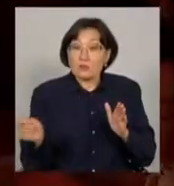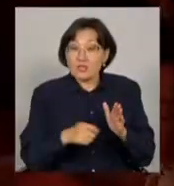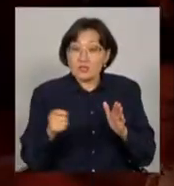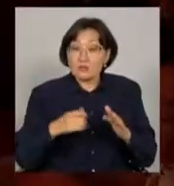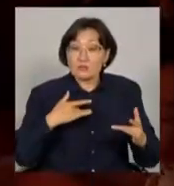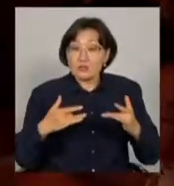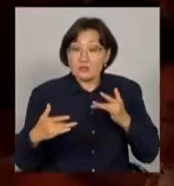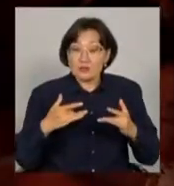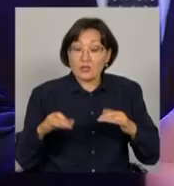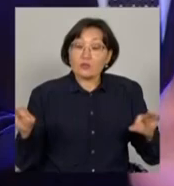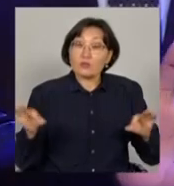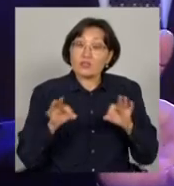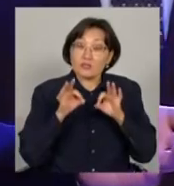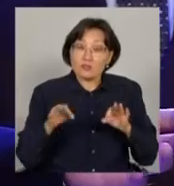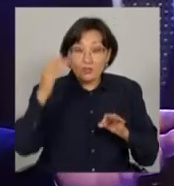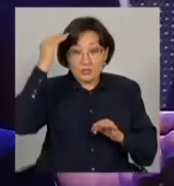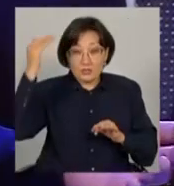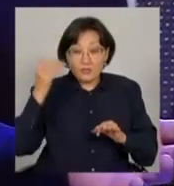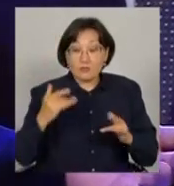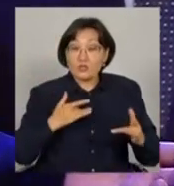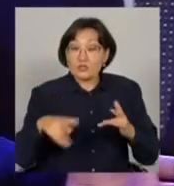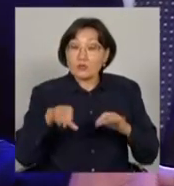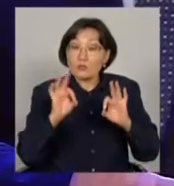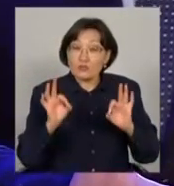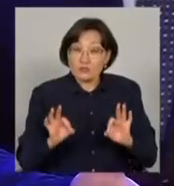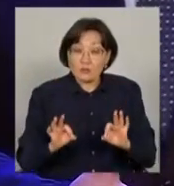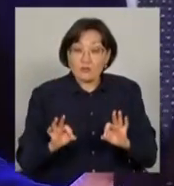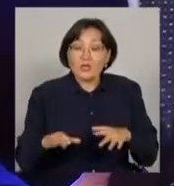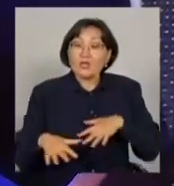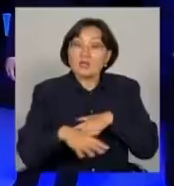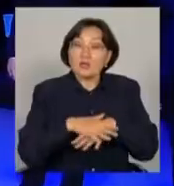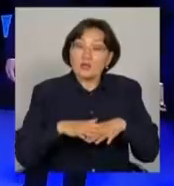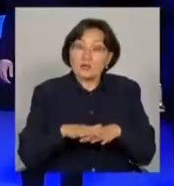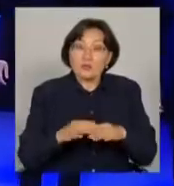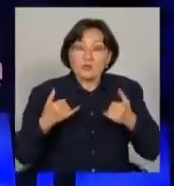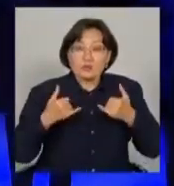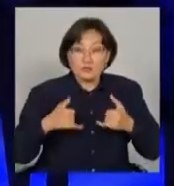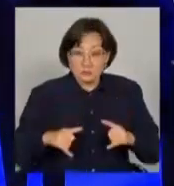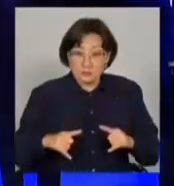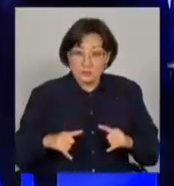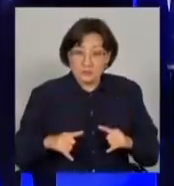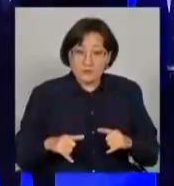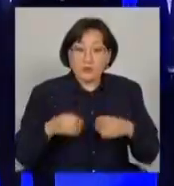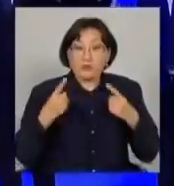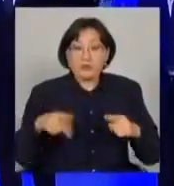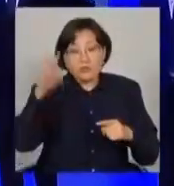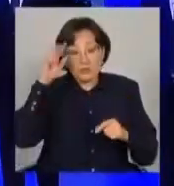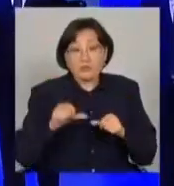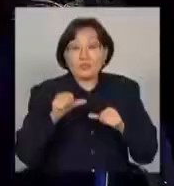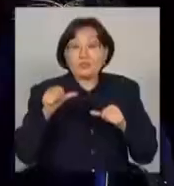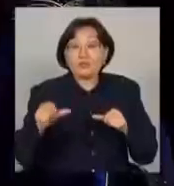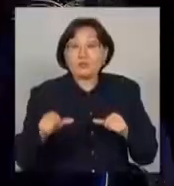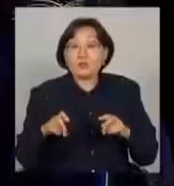мен әуелете ән шырқаған тәжікстандық әртістердің өнері көпшілікті таң қалдырмай қоймаған анық. Өзге елдің ерекшеліктері